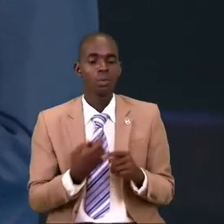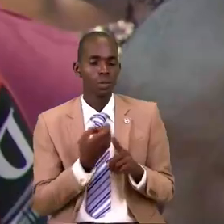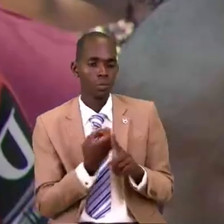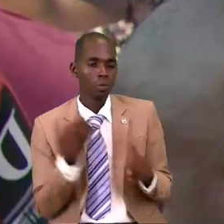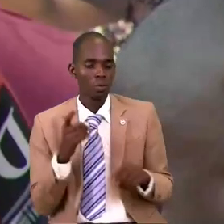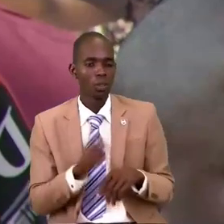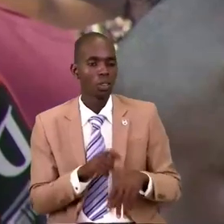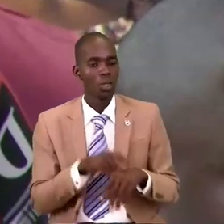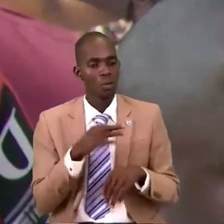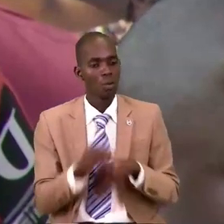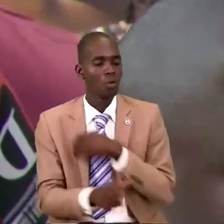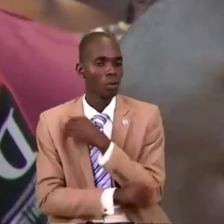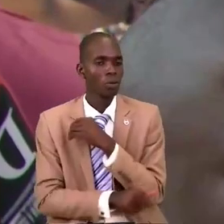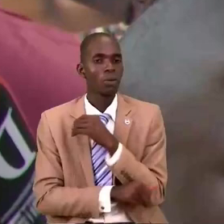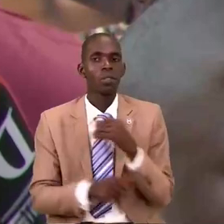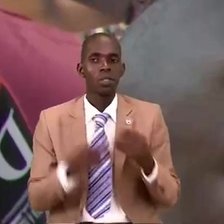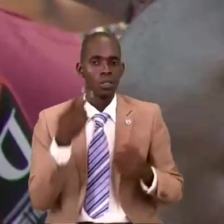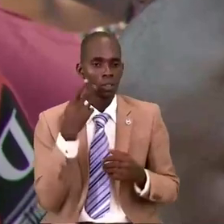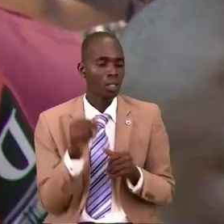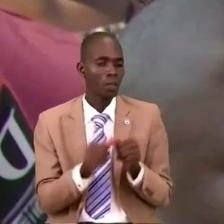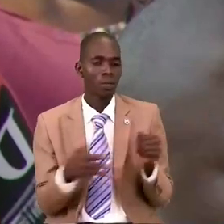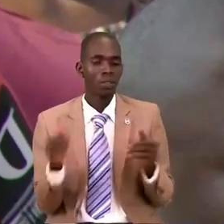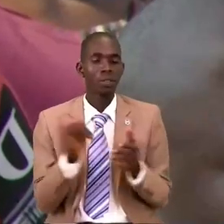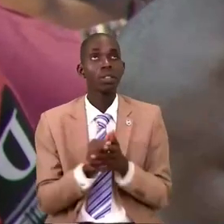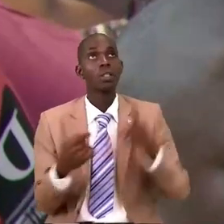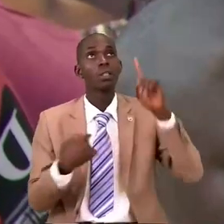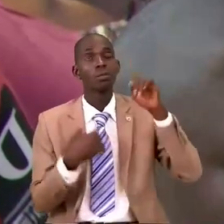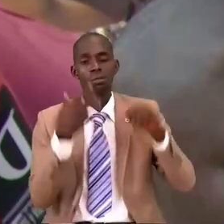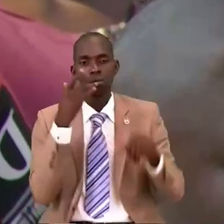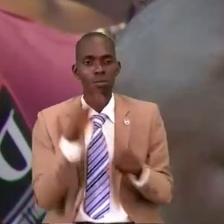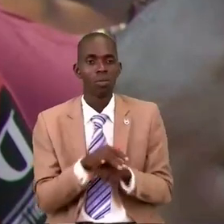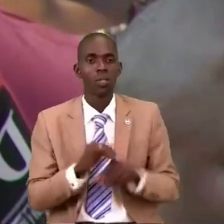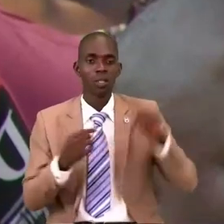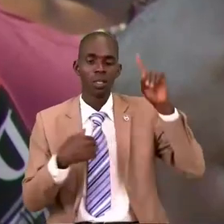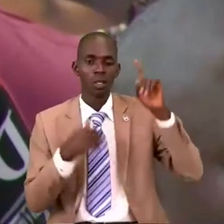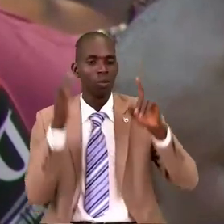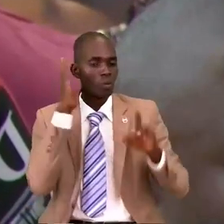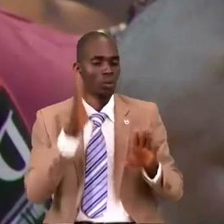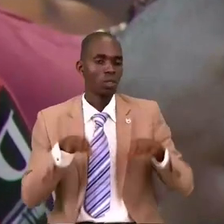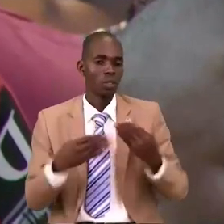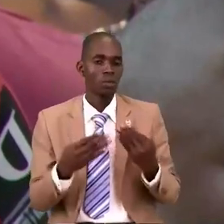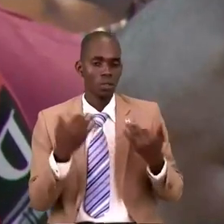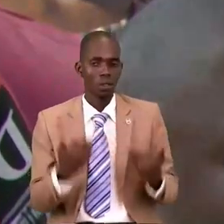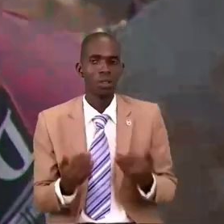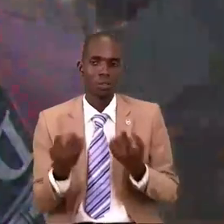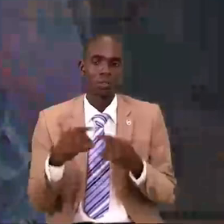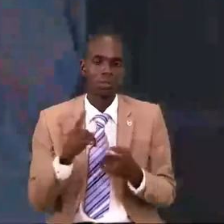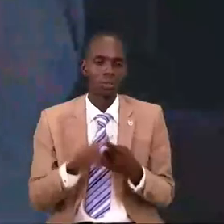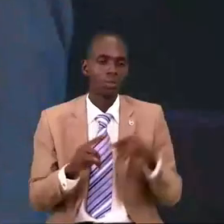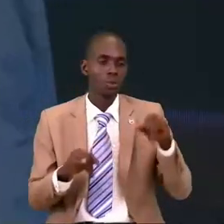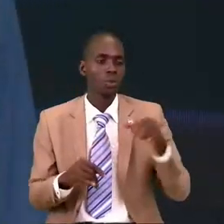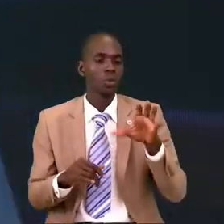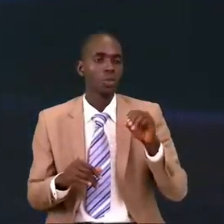donnerai. Il a dit à Jacob et à eux tous. Il a dit à Moïse. Et tous ces patriarches et